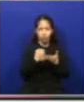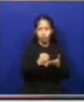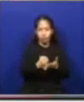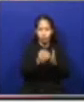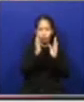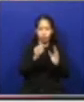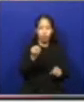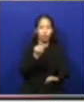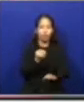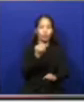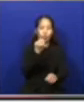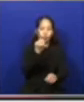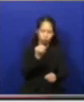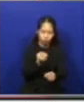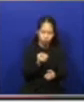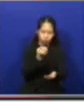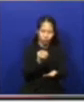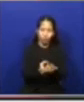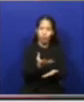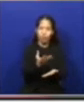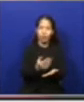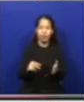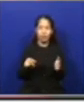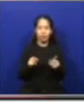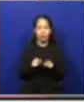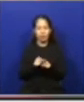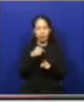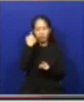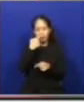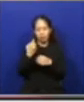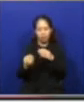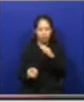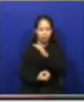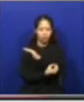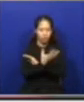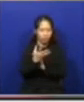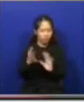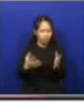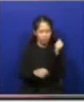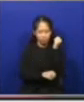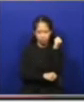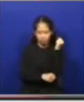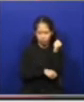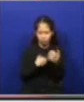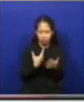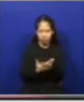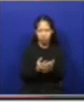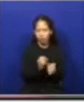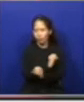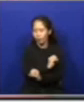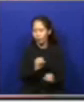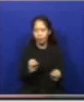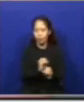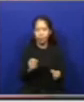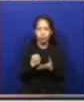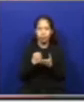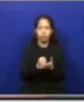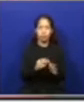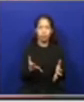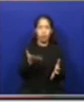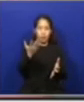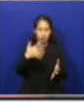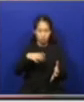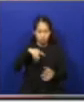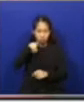ดโอกาสคนที่ไม่มีพื้นฐานดีๆในทางการเงินแล้วความจำเป็นที่รัฐบ